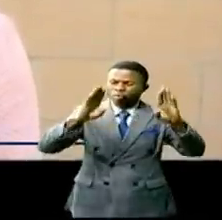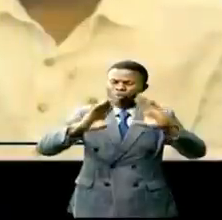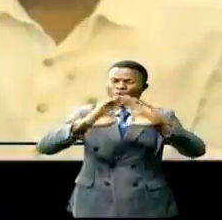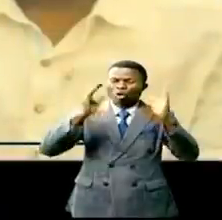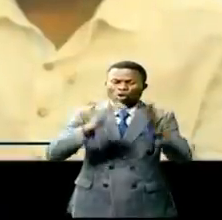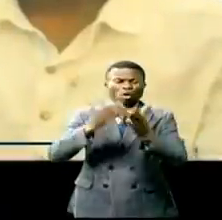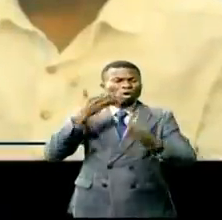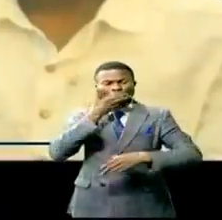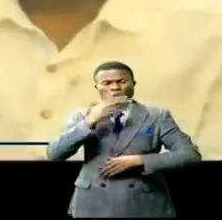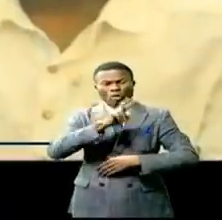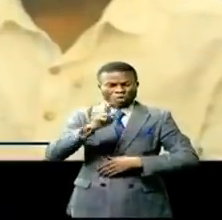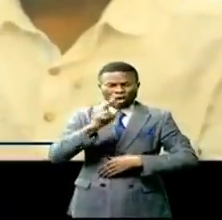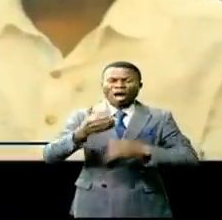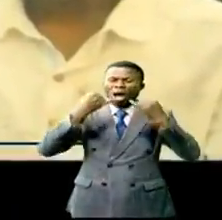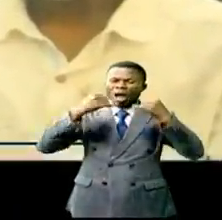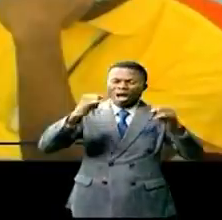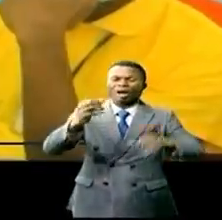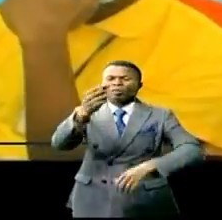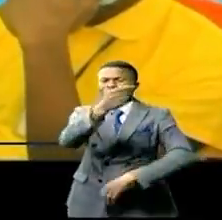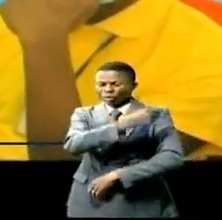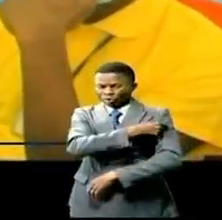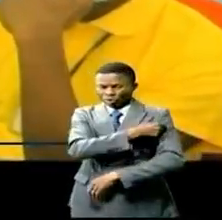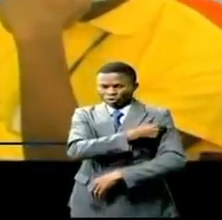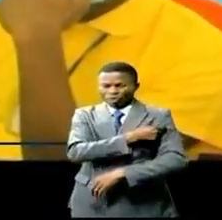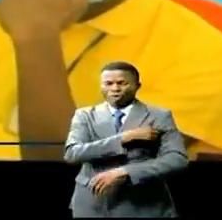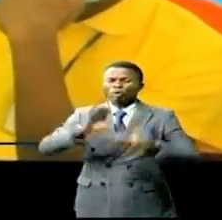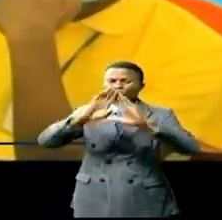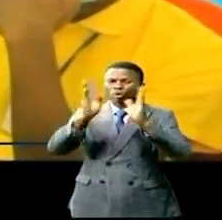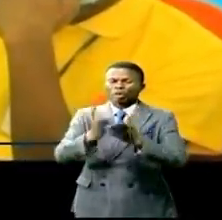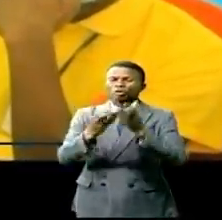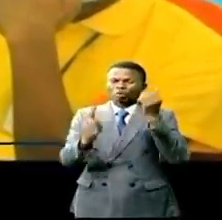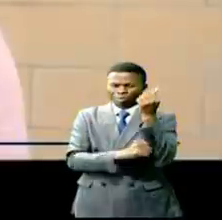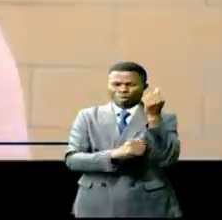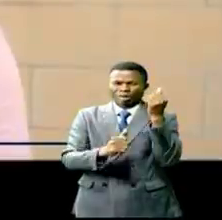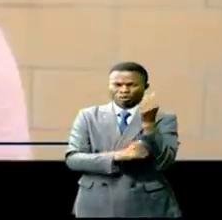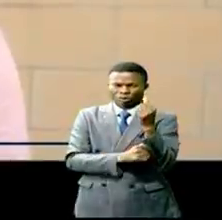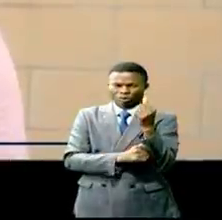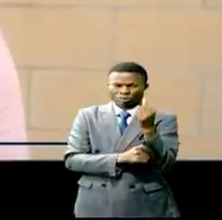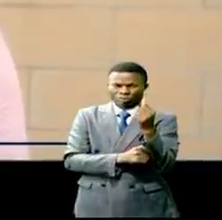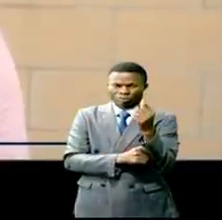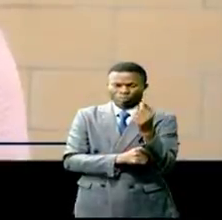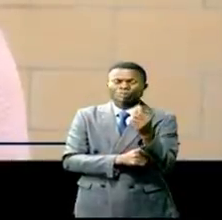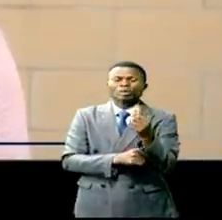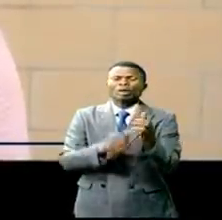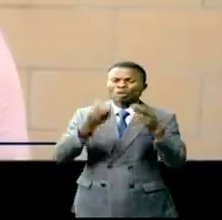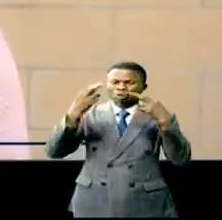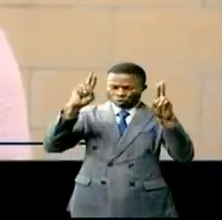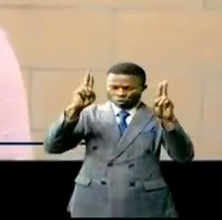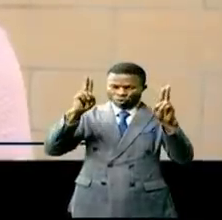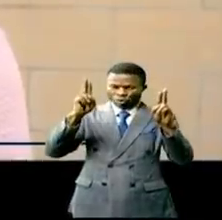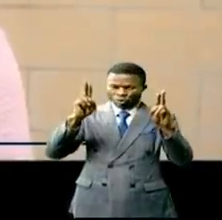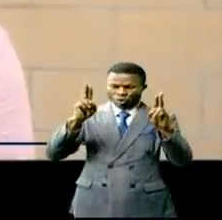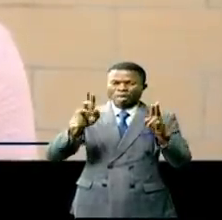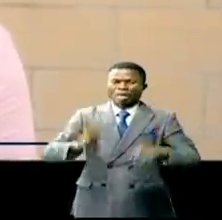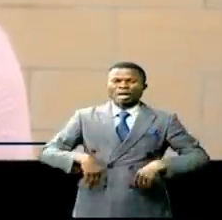19 qui porte le message de la vaccination covit auprès de la communauté pour que on arrive à retourner à la vie normale et en